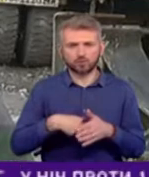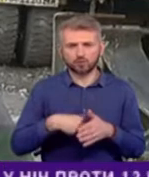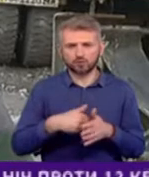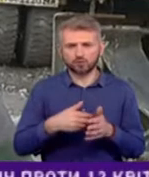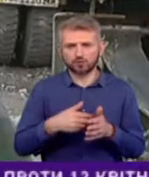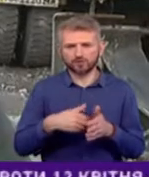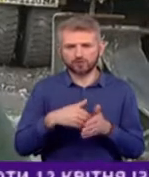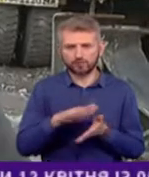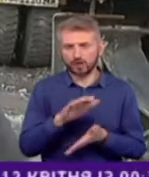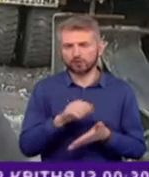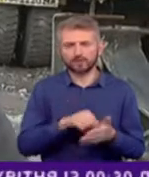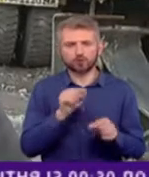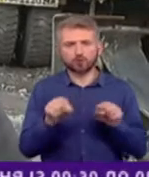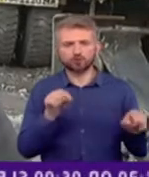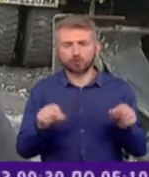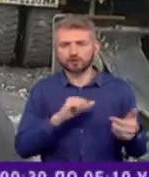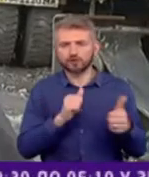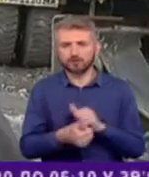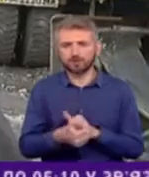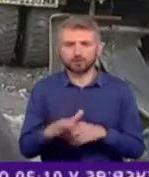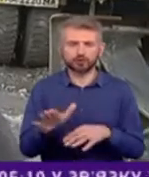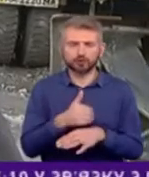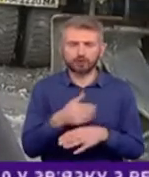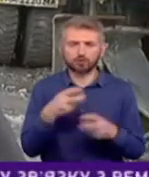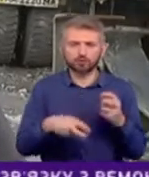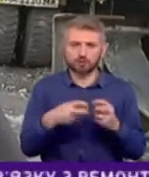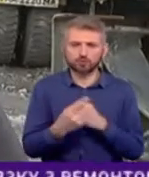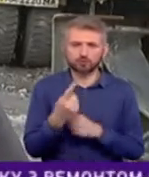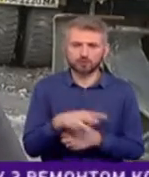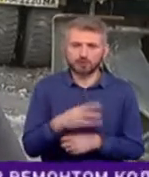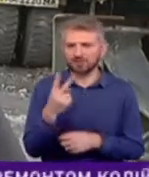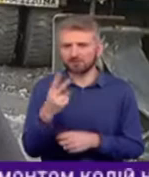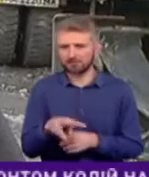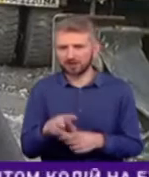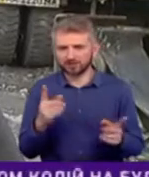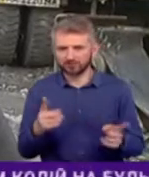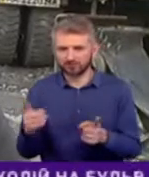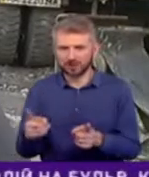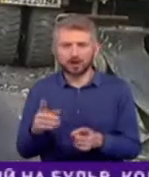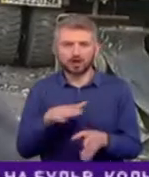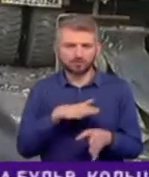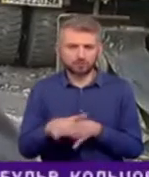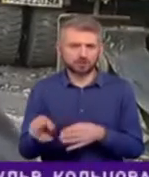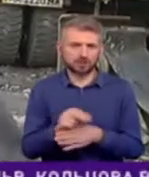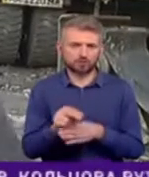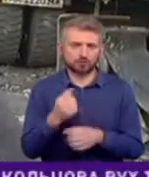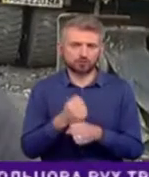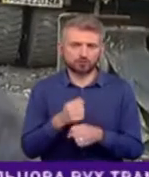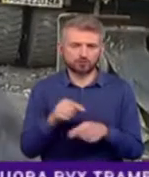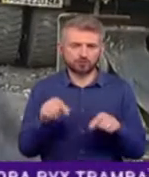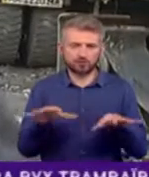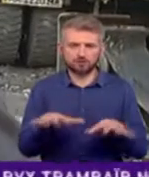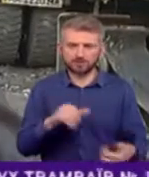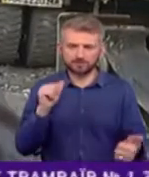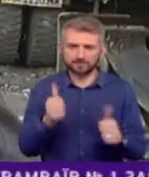точкової заміни, від усунення пошкоджень по метру 2, а робимо повністю капітальний ремонт. Перекладаємо, як на цьому об'єкті,